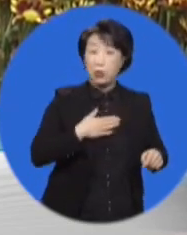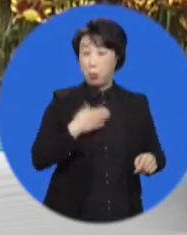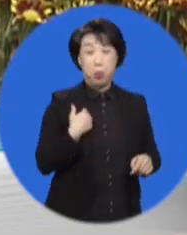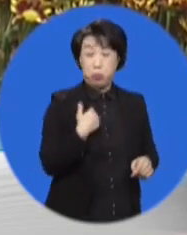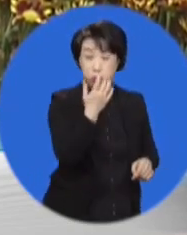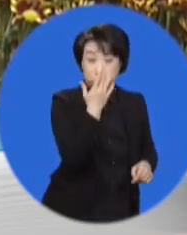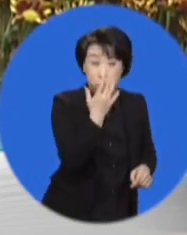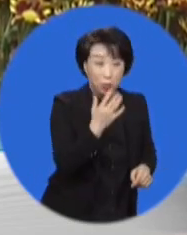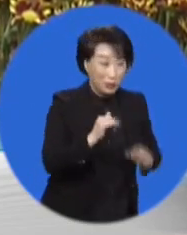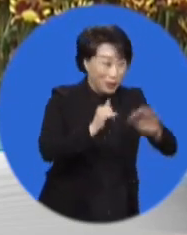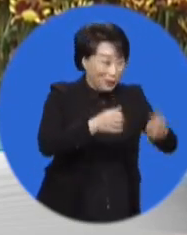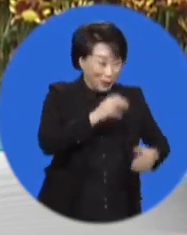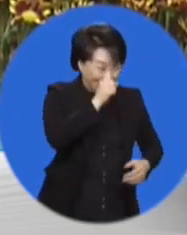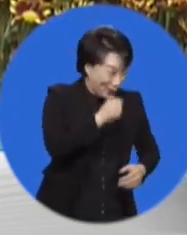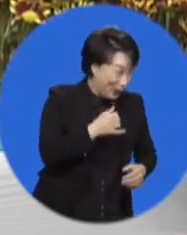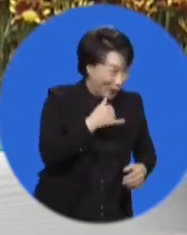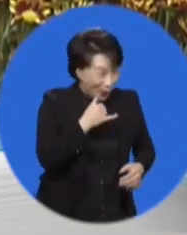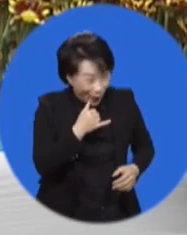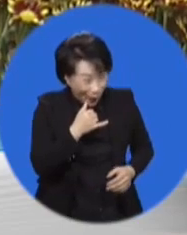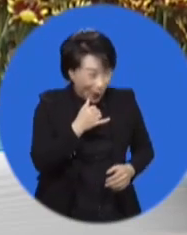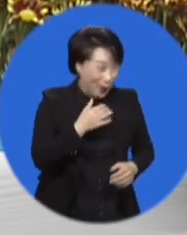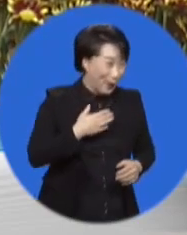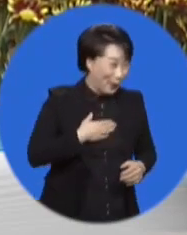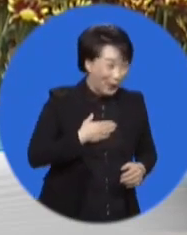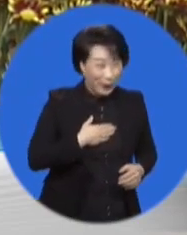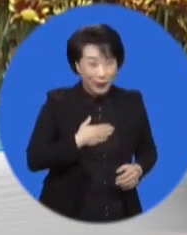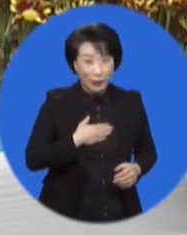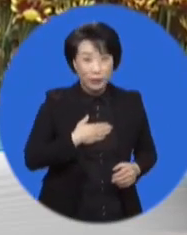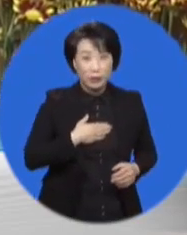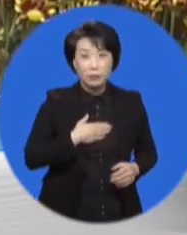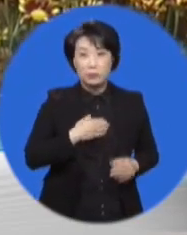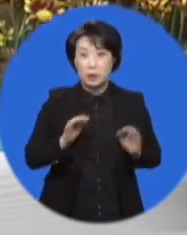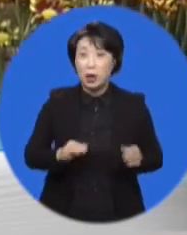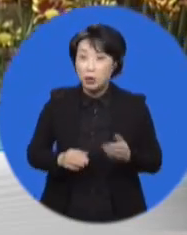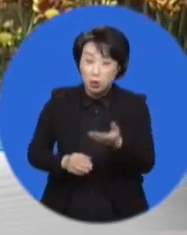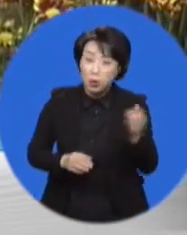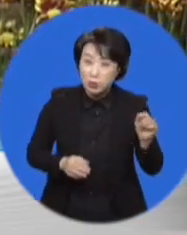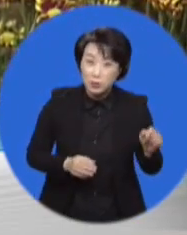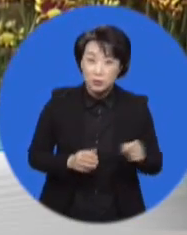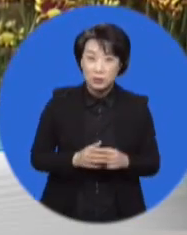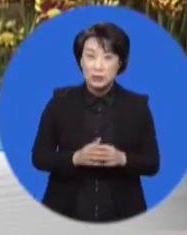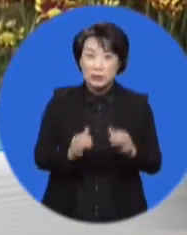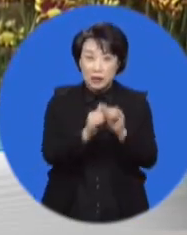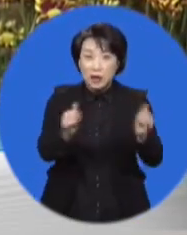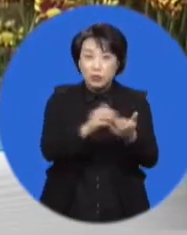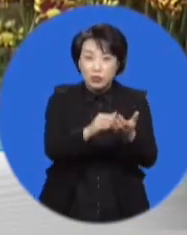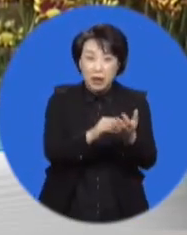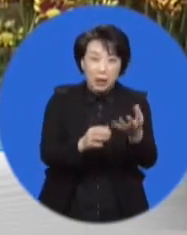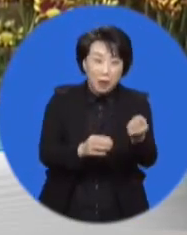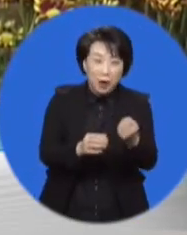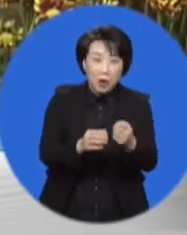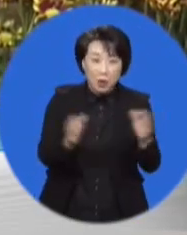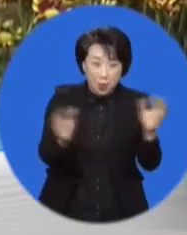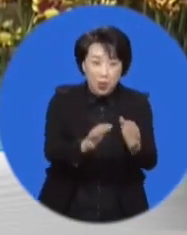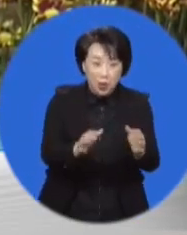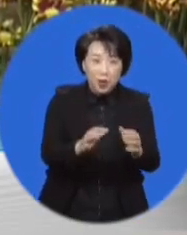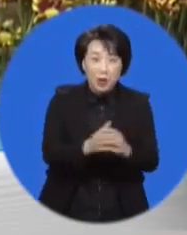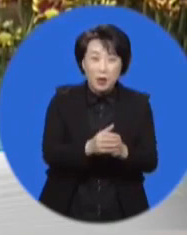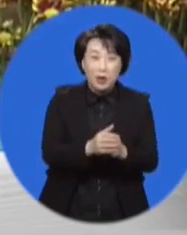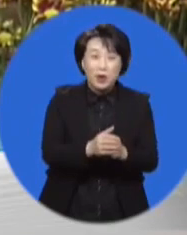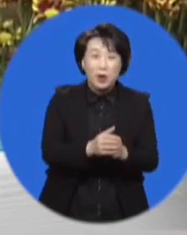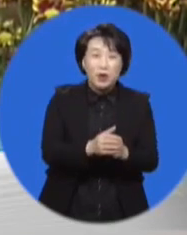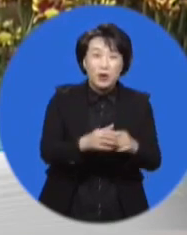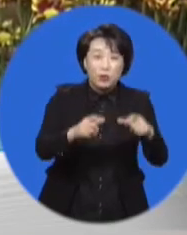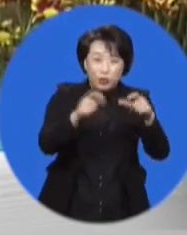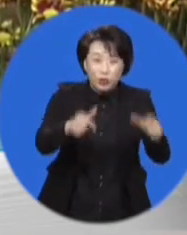모르게 세상이 좋고 우리도 모르게 보세요. 그 사람 몇 명 모여서 운영하는 구역장 하나도